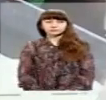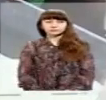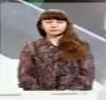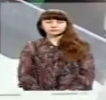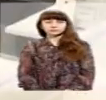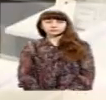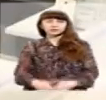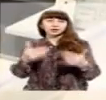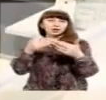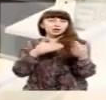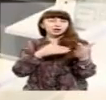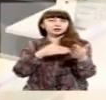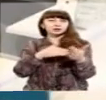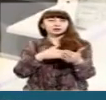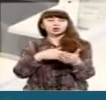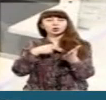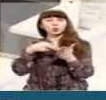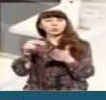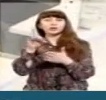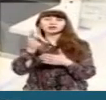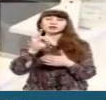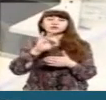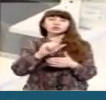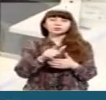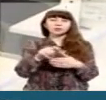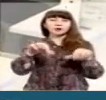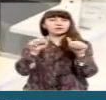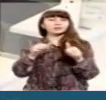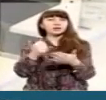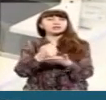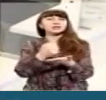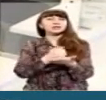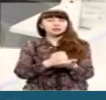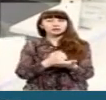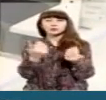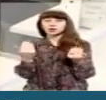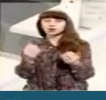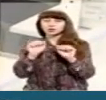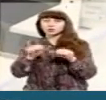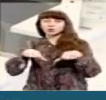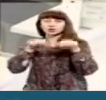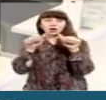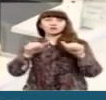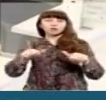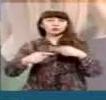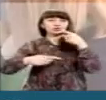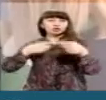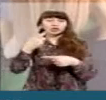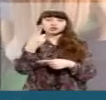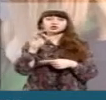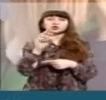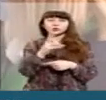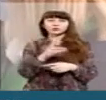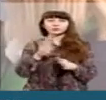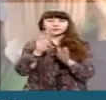Осыған дейін сатып алынған жылжымайтын мүлікті нотариус ақылы рәсімдейтін. Енді сатып алынған жылжымайтын мүлік нотариусыз, яғни халыққа қызмет көрсету